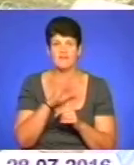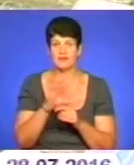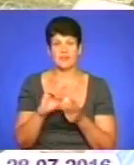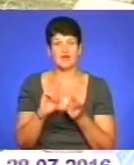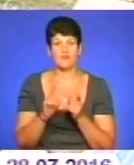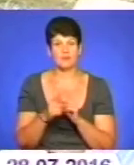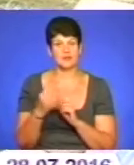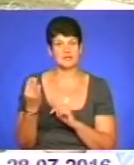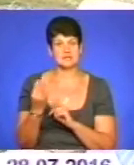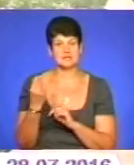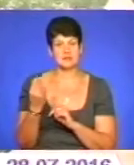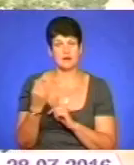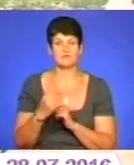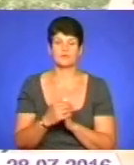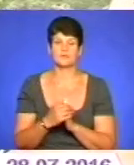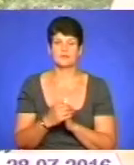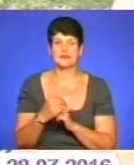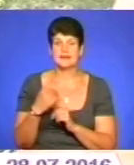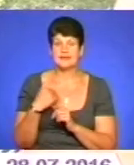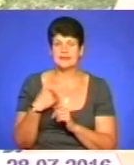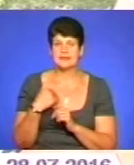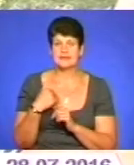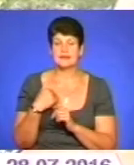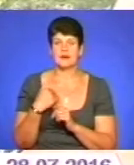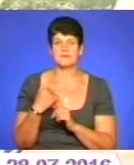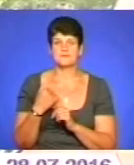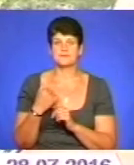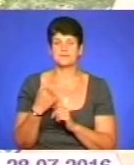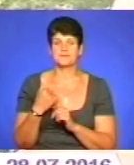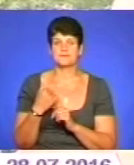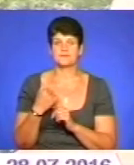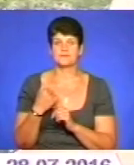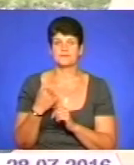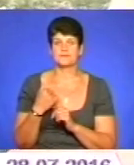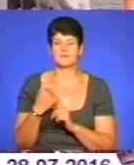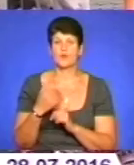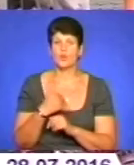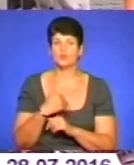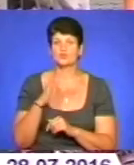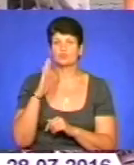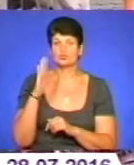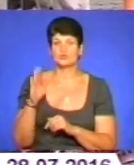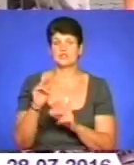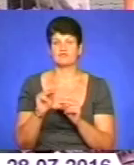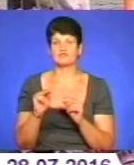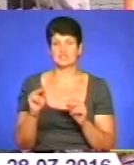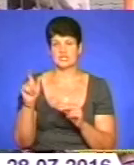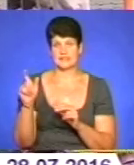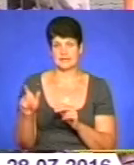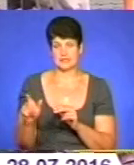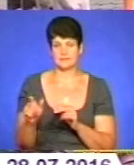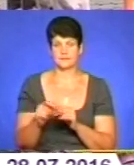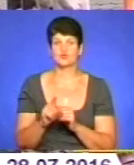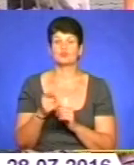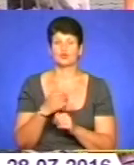навпаки цікаво, як дістати вчителем. Я хочу дуже сильно до школи.